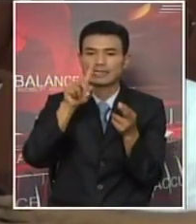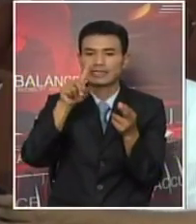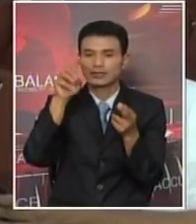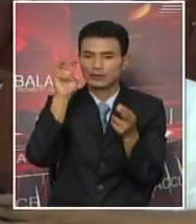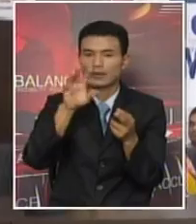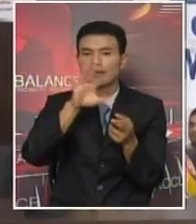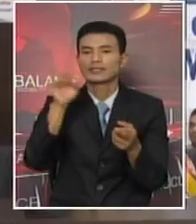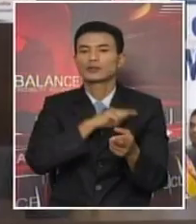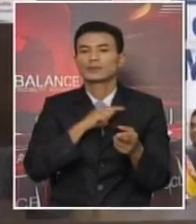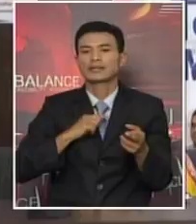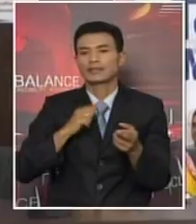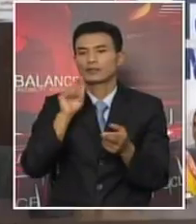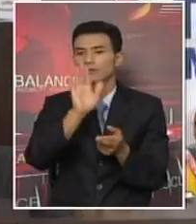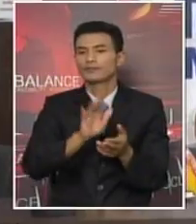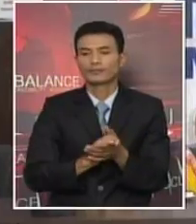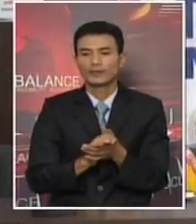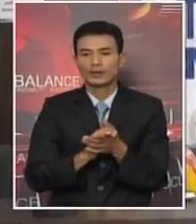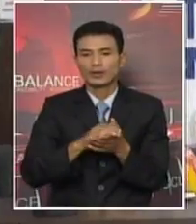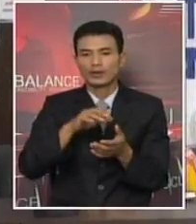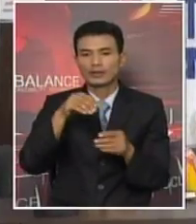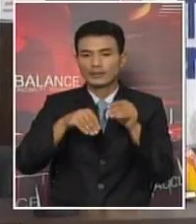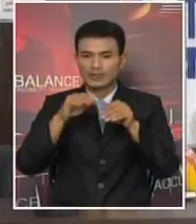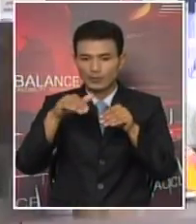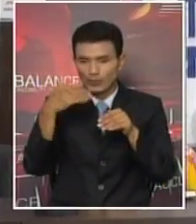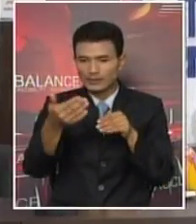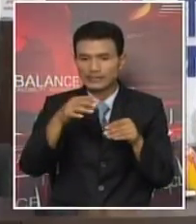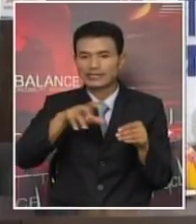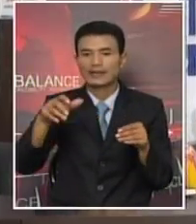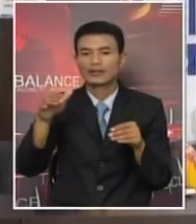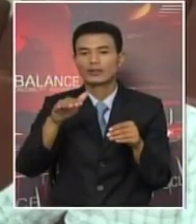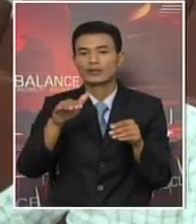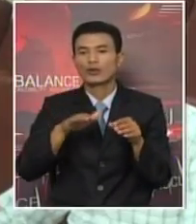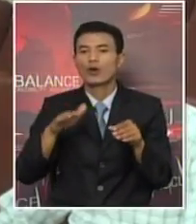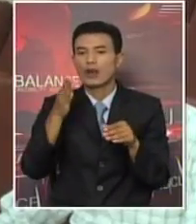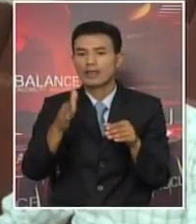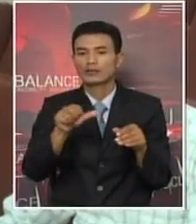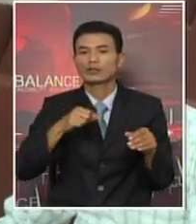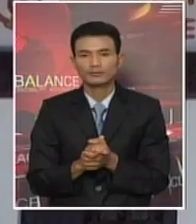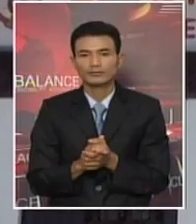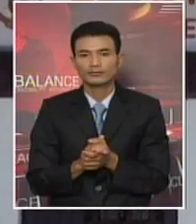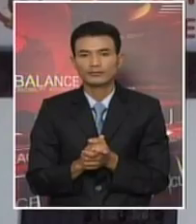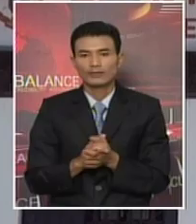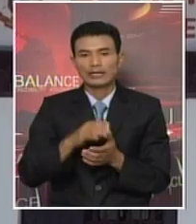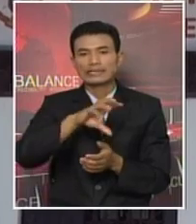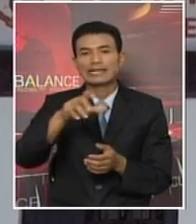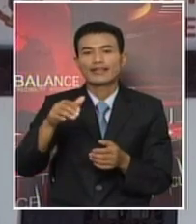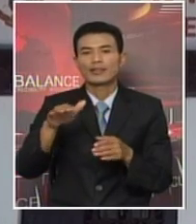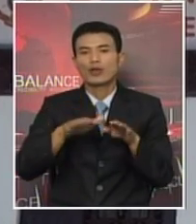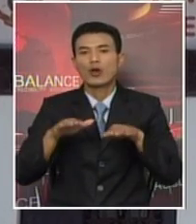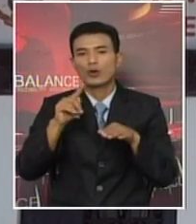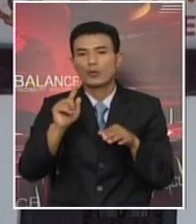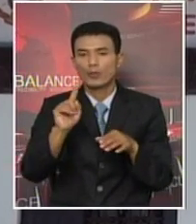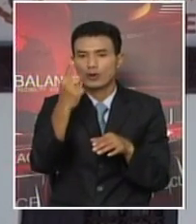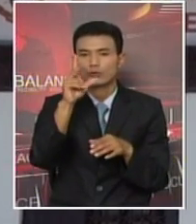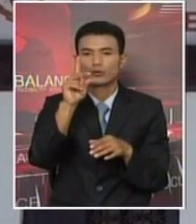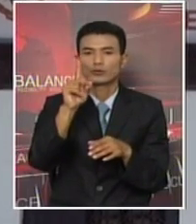कर्मचारी खटाएको छ। प्रदेश नम्बर दुईमा निर्वाचन भएपछि स्थानीय तहले जनप्रतिनिधि पाउनेछ। स्थानीय तहको पहिलो र